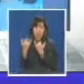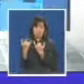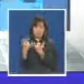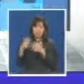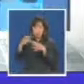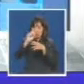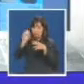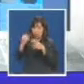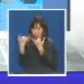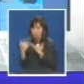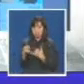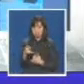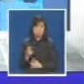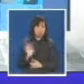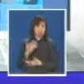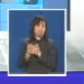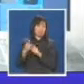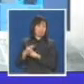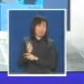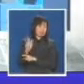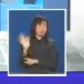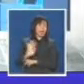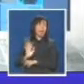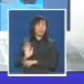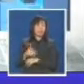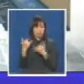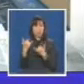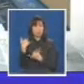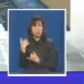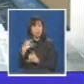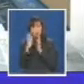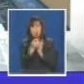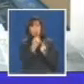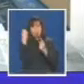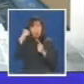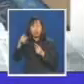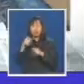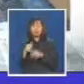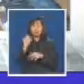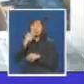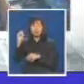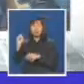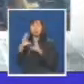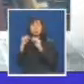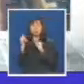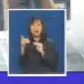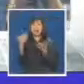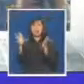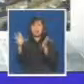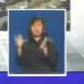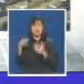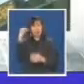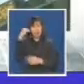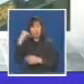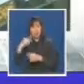นะครับสภาชุดปัจจุบันก็ถูกวิพากษ์วิจารณ์เรื่องสภาล่มบ้างเรื่องทะเลาะเบาะแว้งเรื่องอะไรบ้างนะครับแต่เราบอกว่า